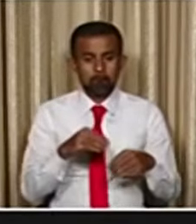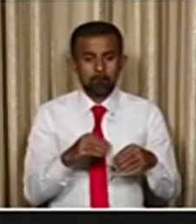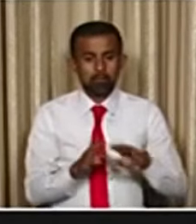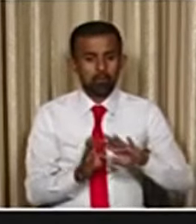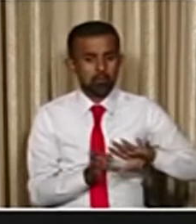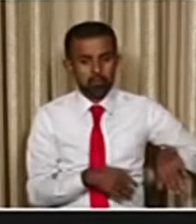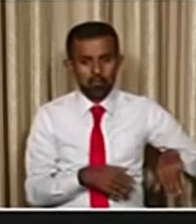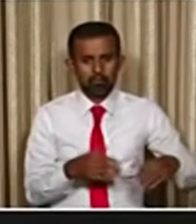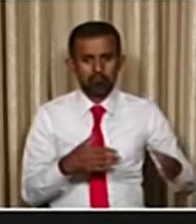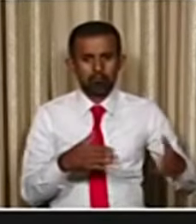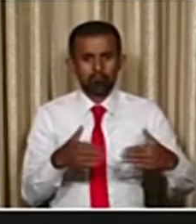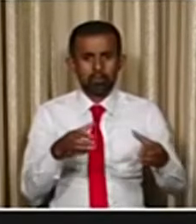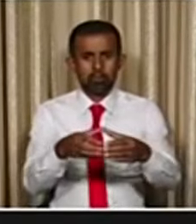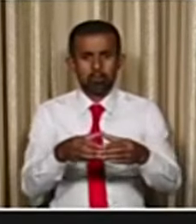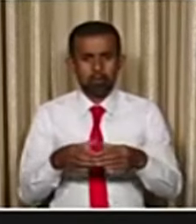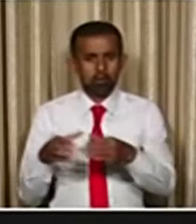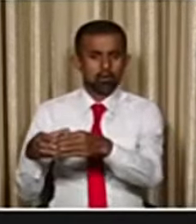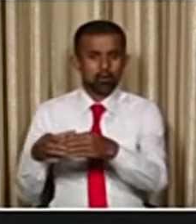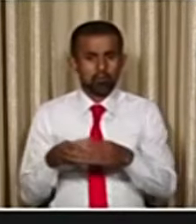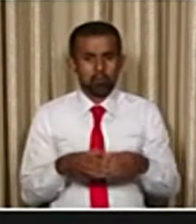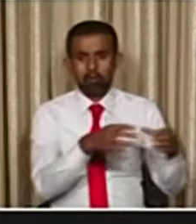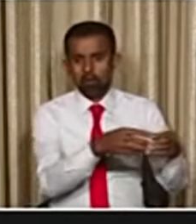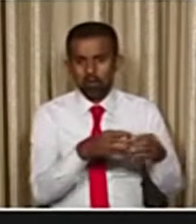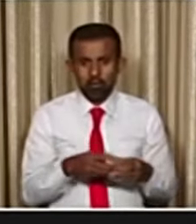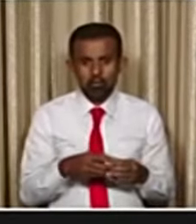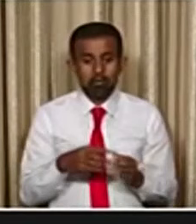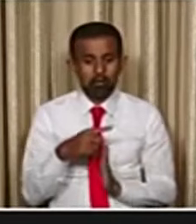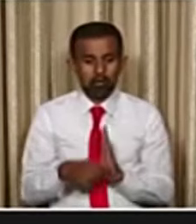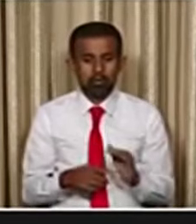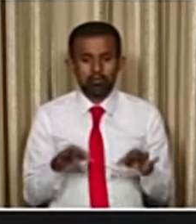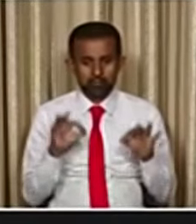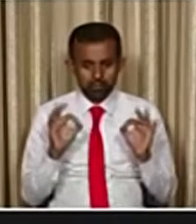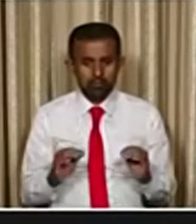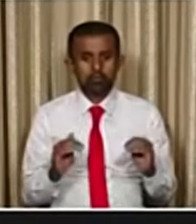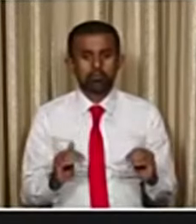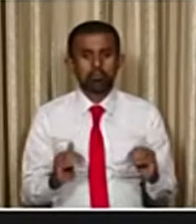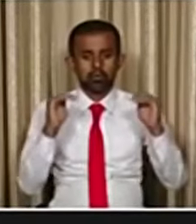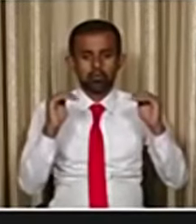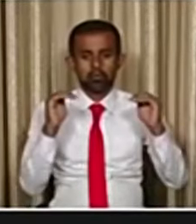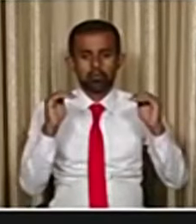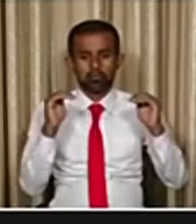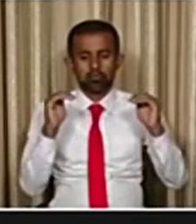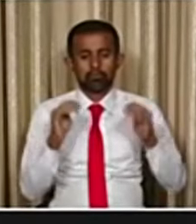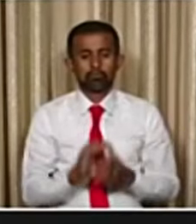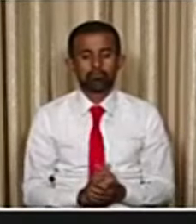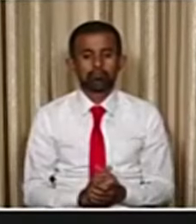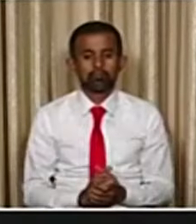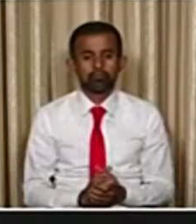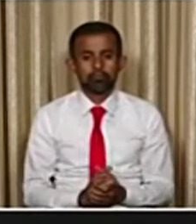පසගලා විවිධ පක්ෂවල කණ්ඩායම එකතු වෙලා අද මේ රට නිවැරදිව ඉස්සරහට යනවා. ගරු නියෝජ්‍ය කතායතුමනි